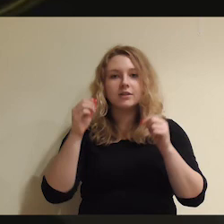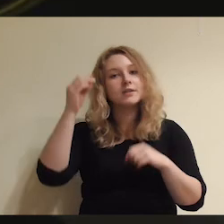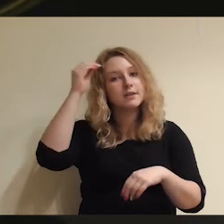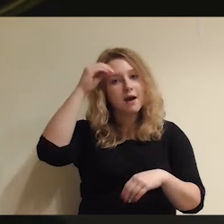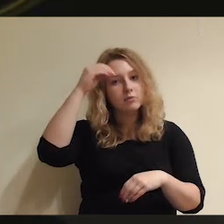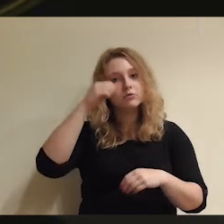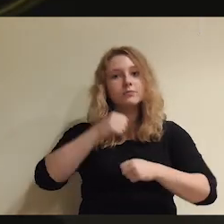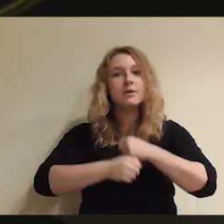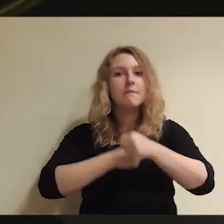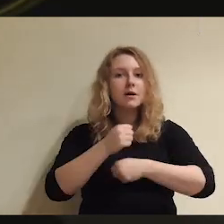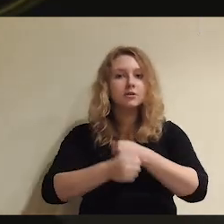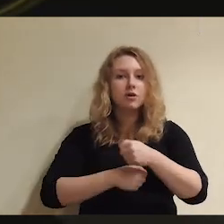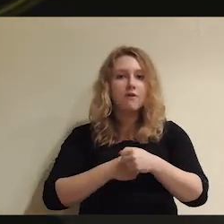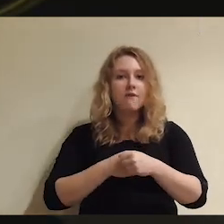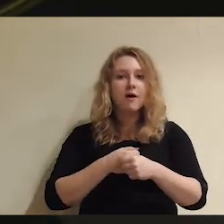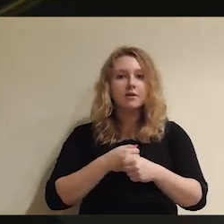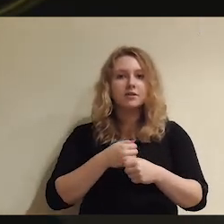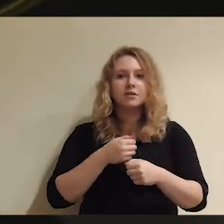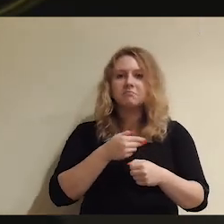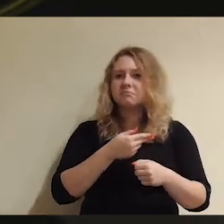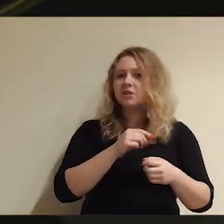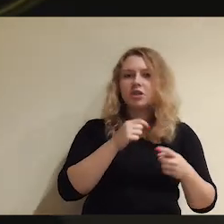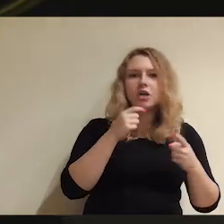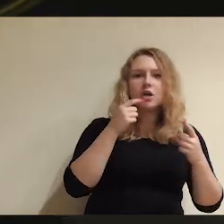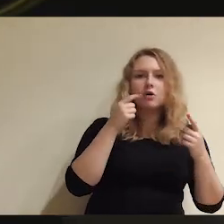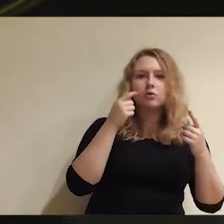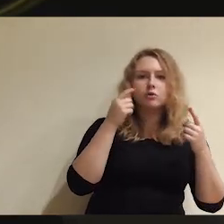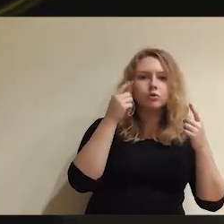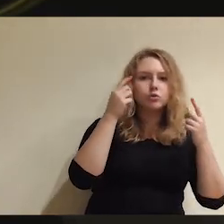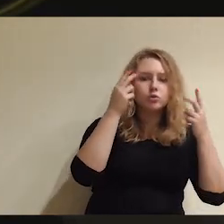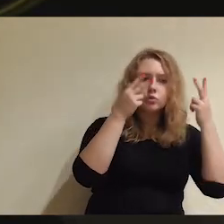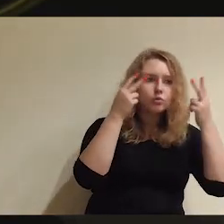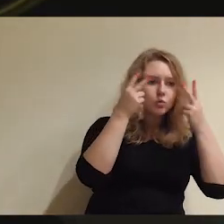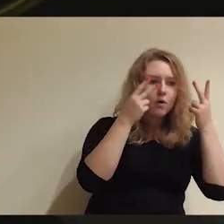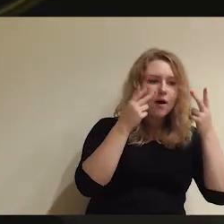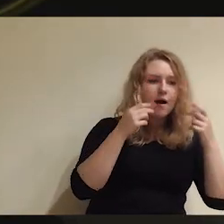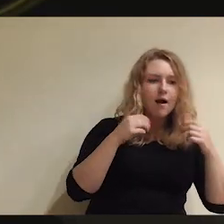pracować, a nie szukać spoczynku.